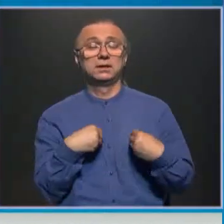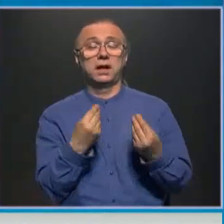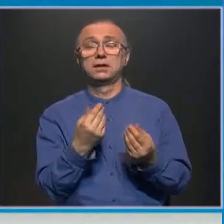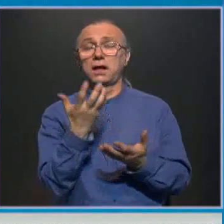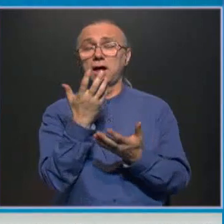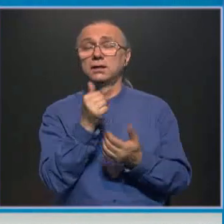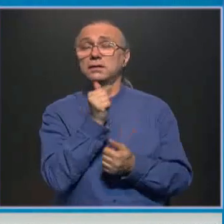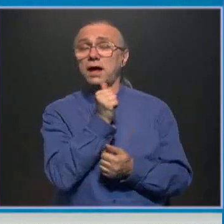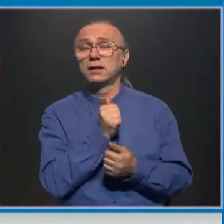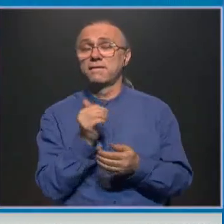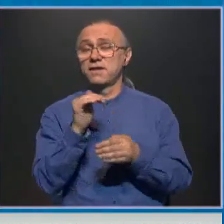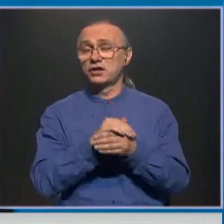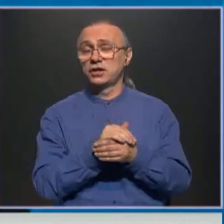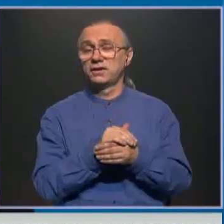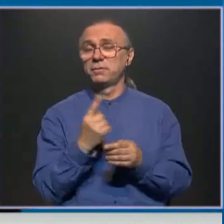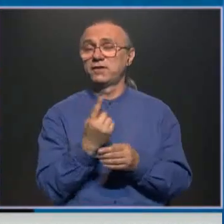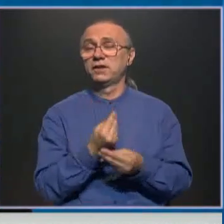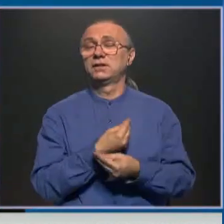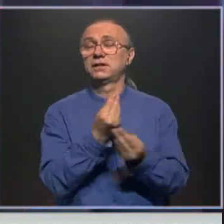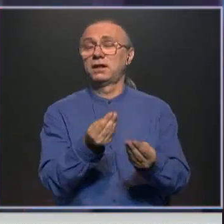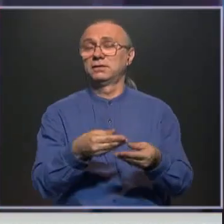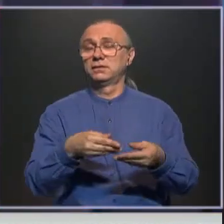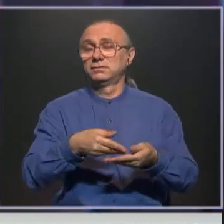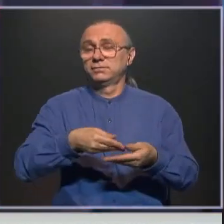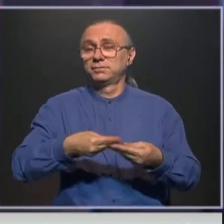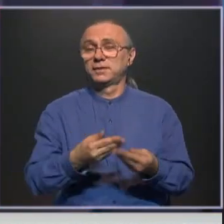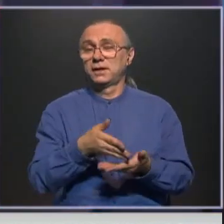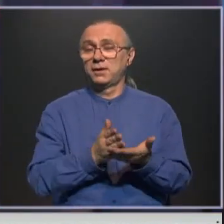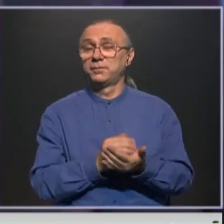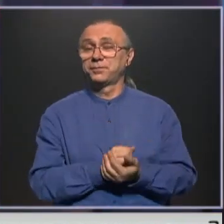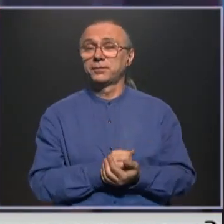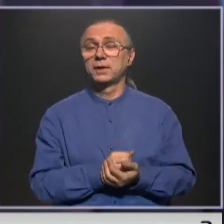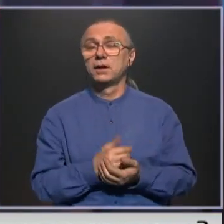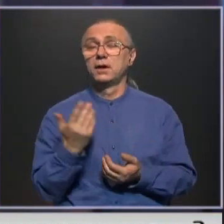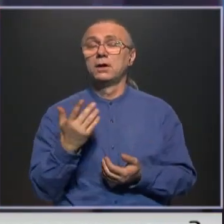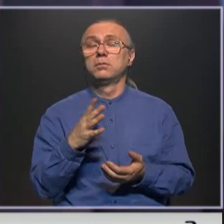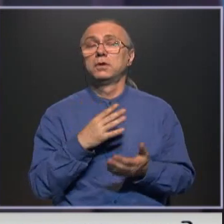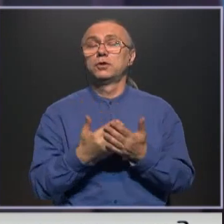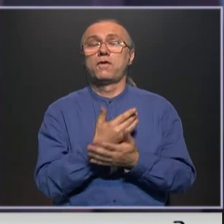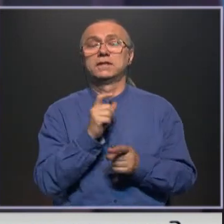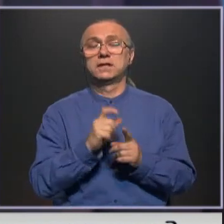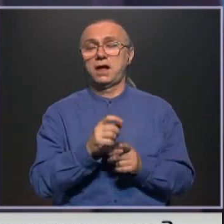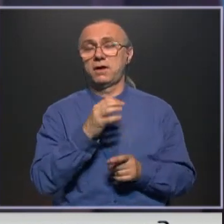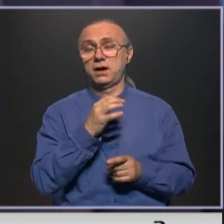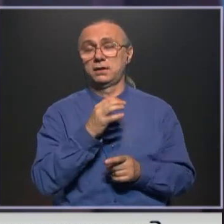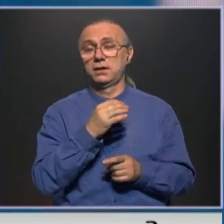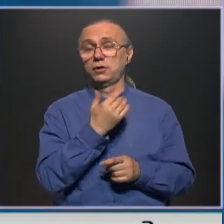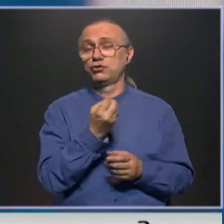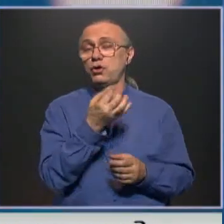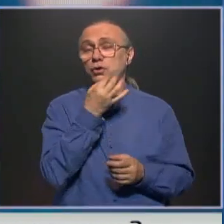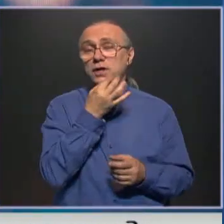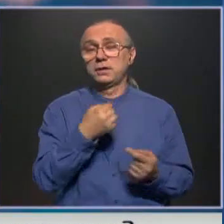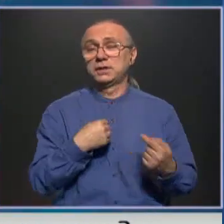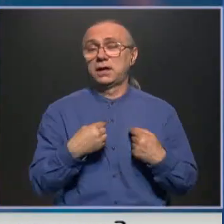почему апостолы вначале не понимали, что что-то прям новое свершилось? Для них слова Господа были загадкой, он же еще не пострадал на кресте, потому что это была